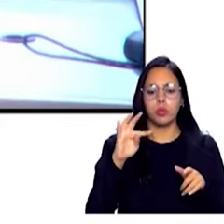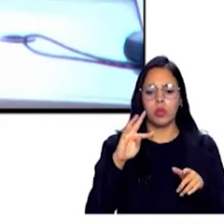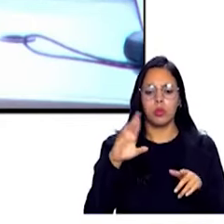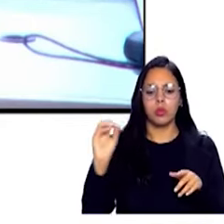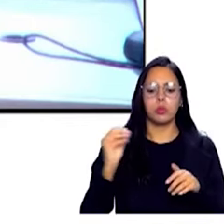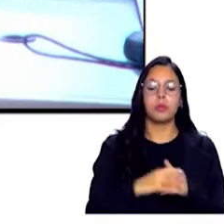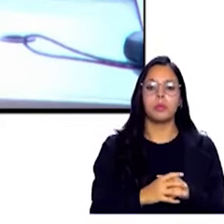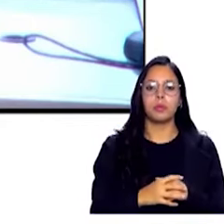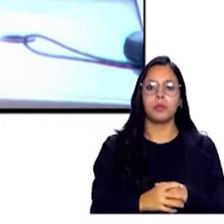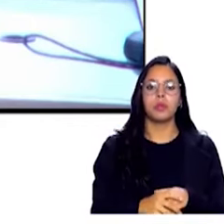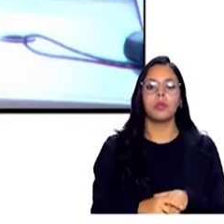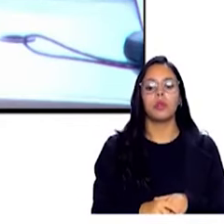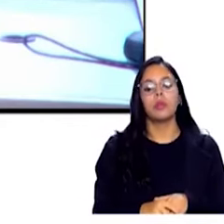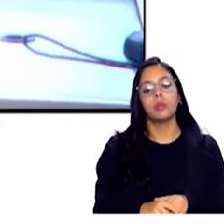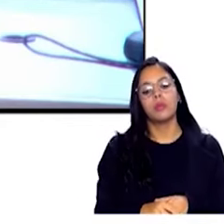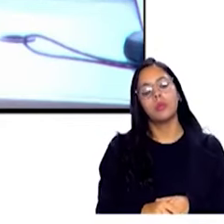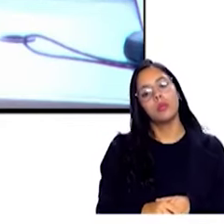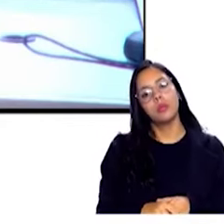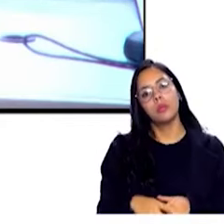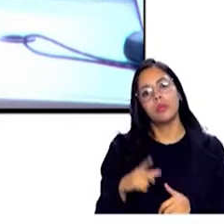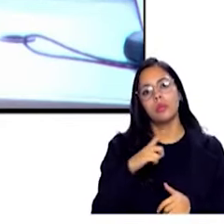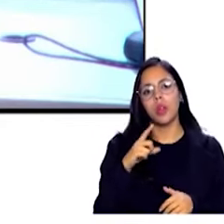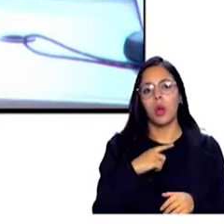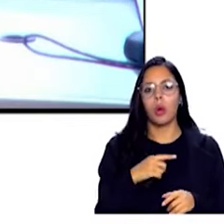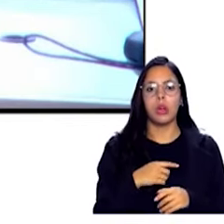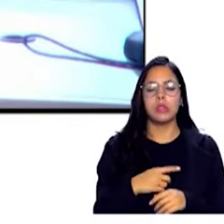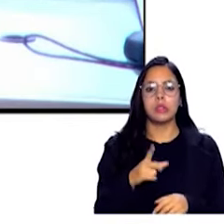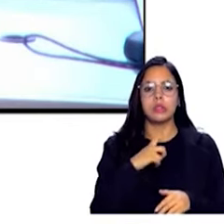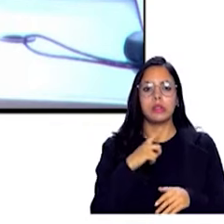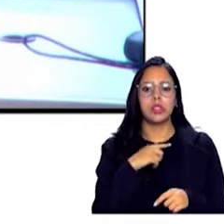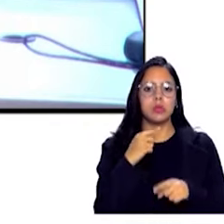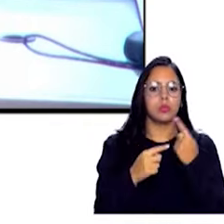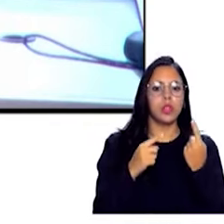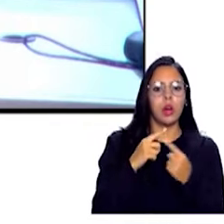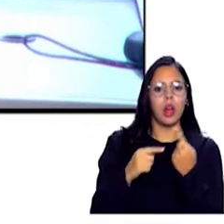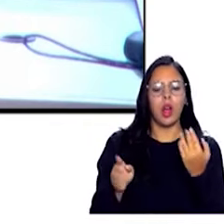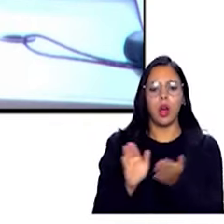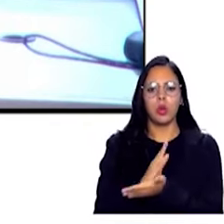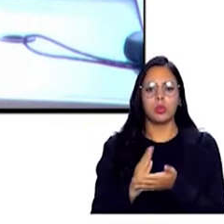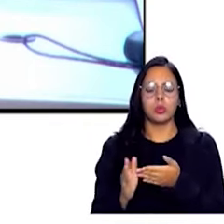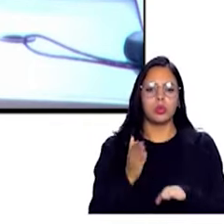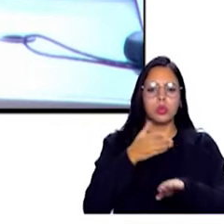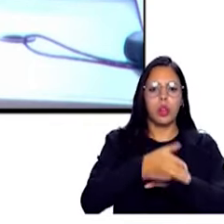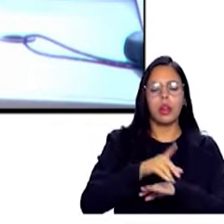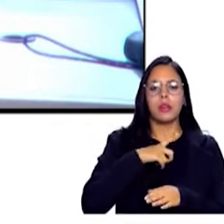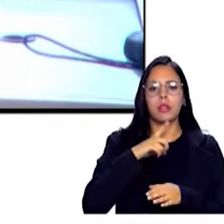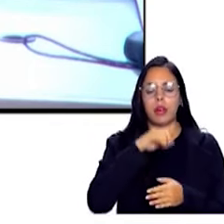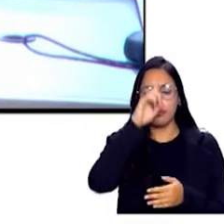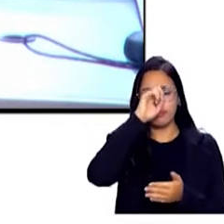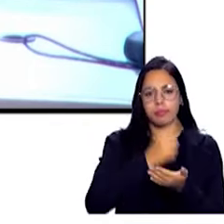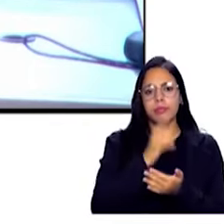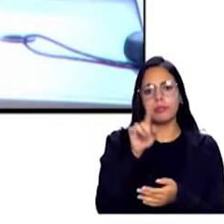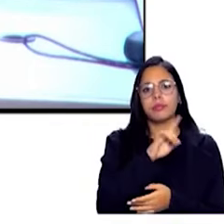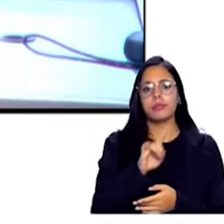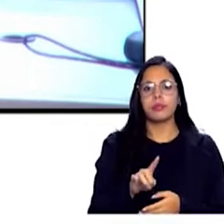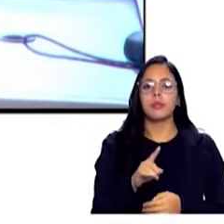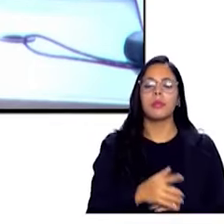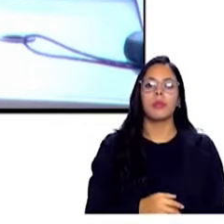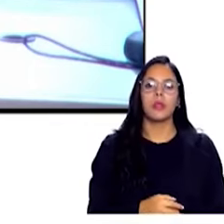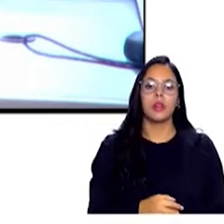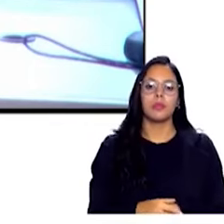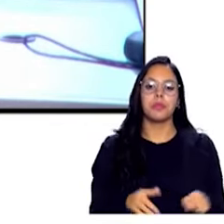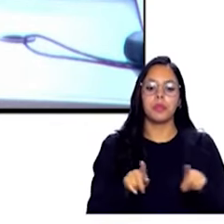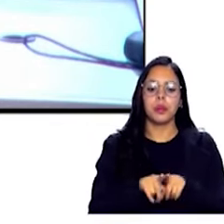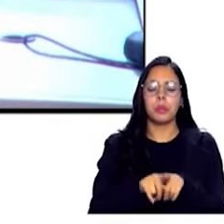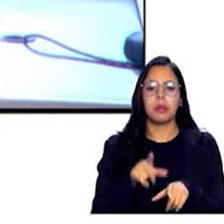d'accéder à la cour de cassation en prévoyant certains crites sur lesquels on va venir empêcher